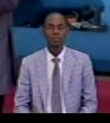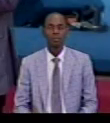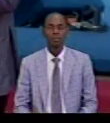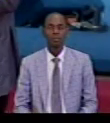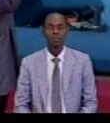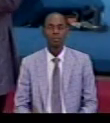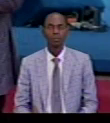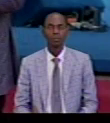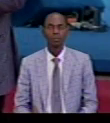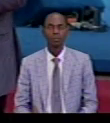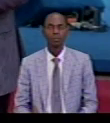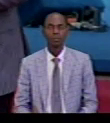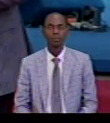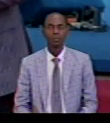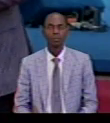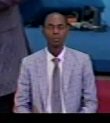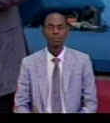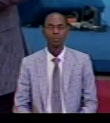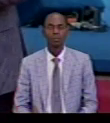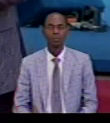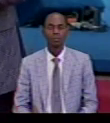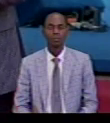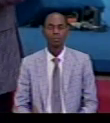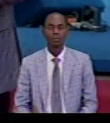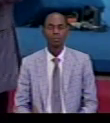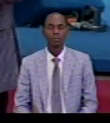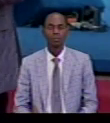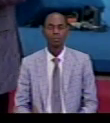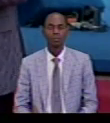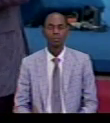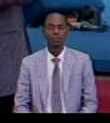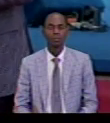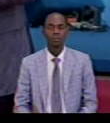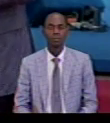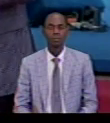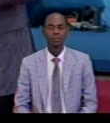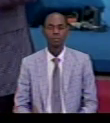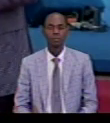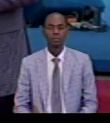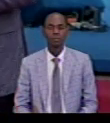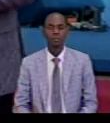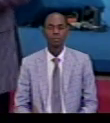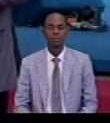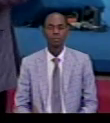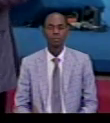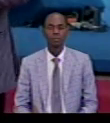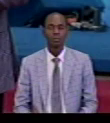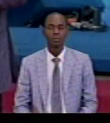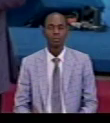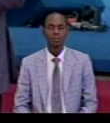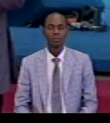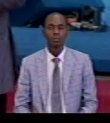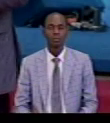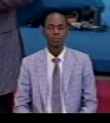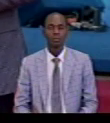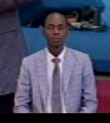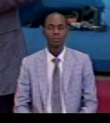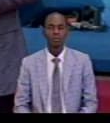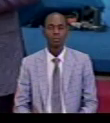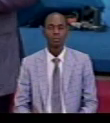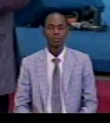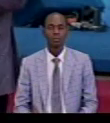plus besoin de cannes pour marcher. Et la deuxième chose qu'elle rapporte, c'est qu'il y a 2 mois de cela, elle avait des douleurs aussi